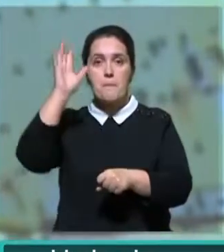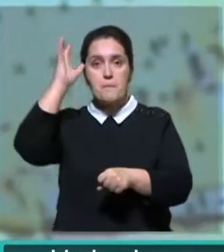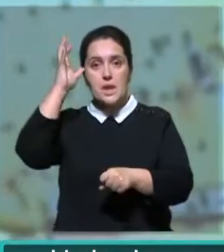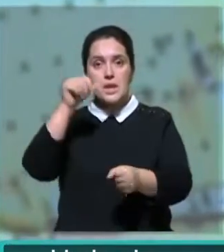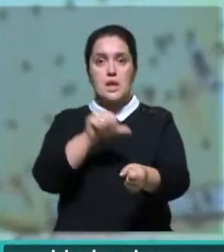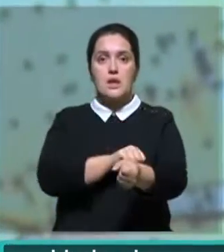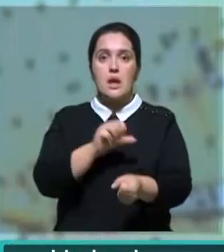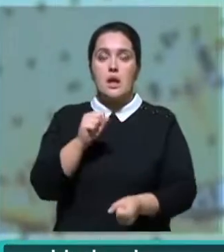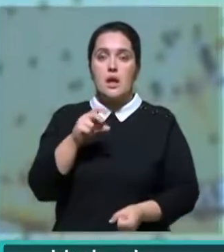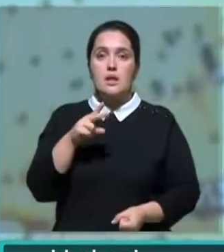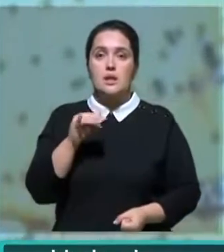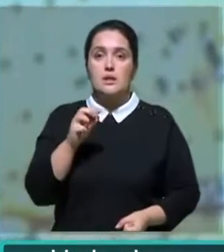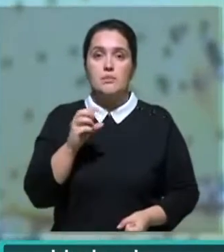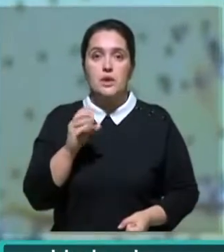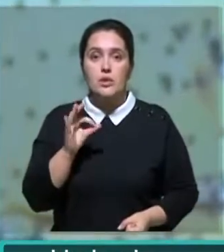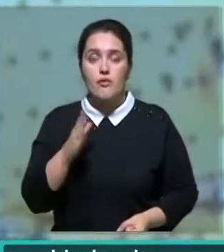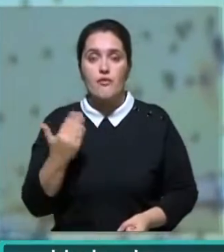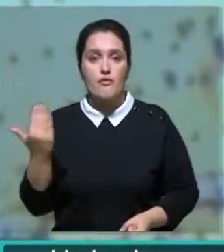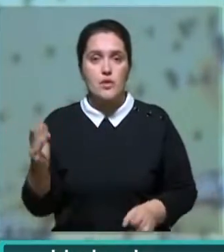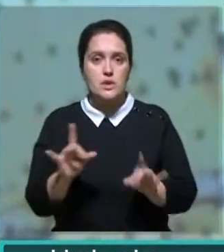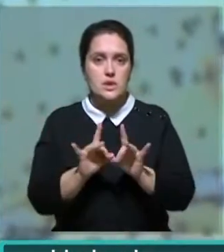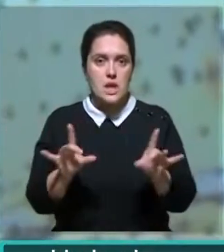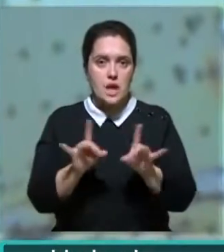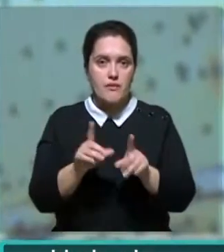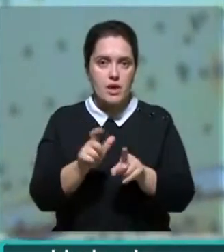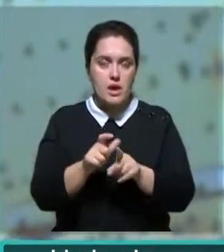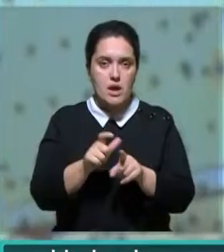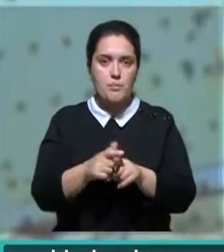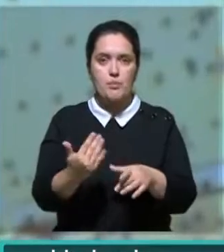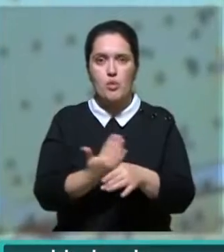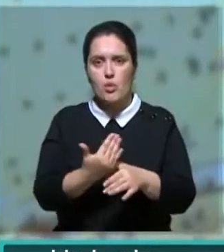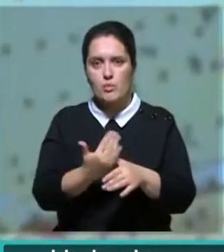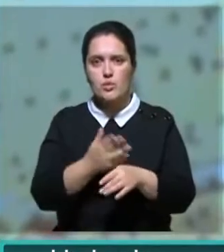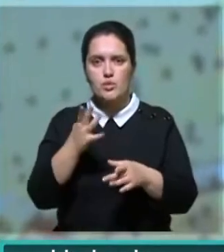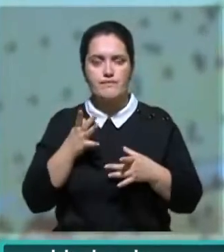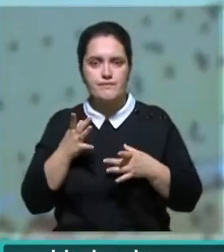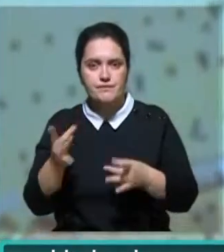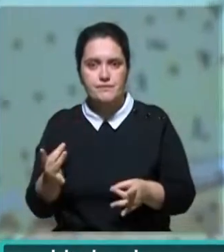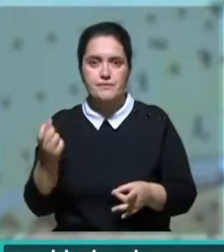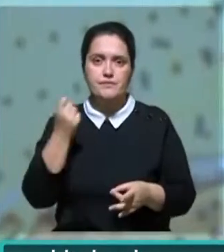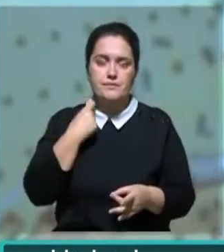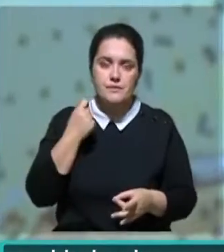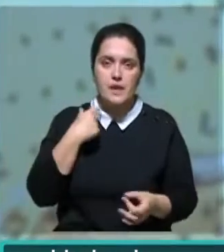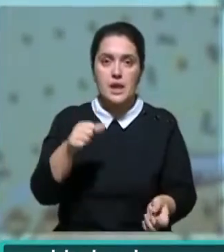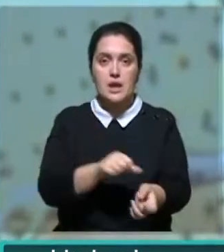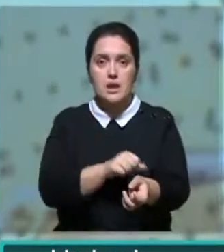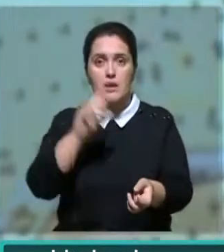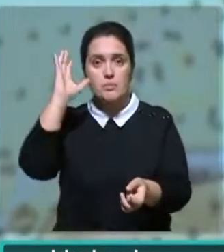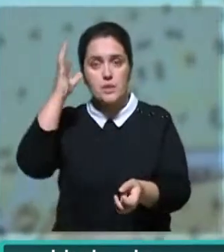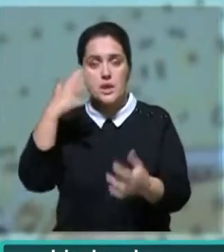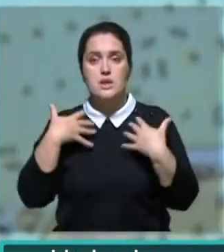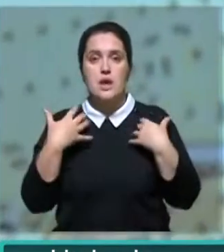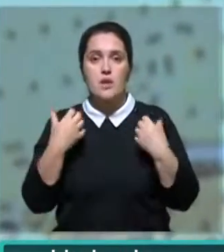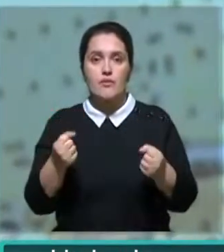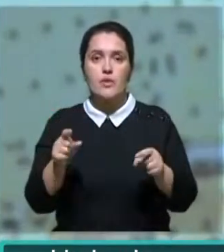психиатра-нарколога Куаныша Алтынбекова. По его словам, помощь зависимым оказывается как в кабинетах психического здоровья в